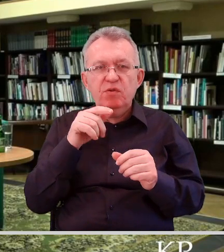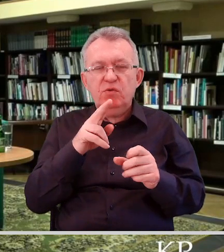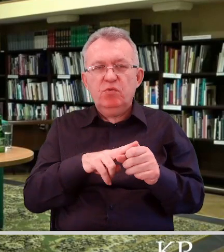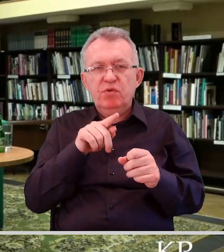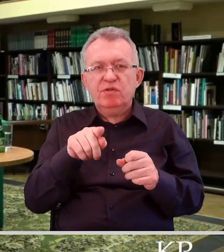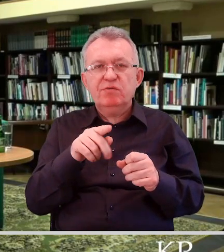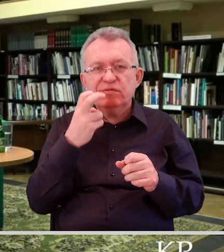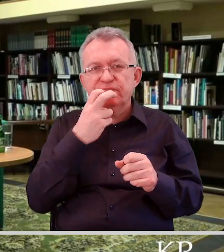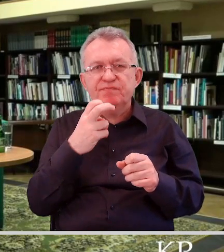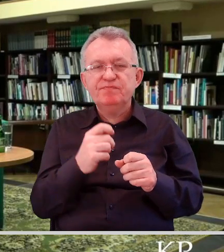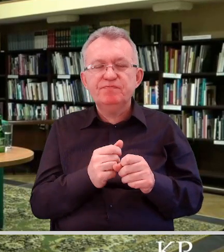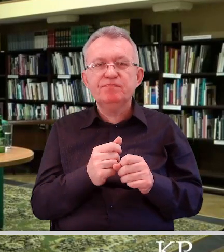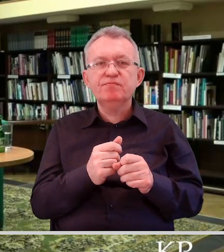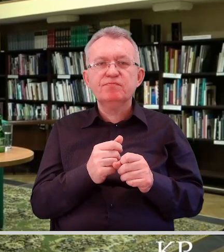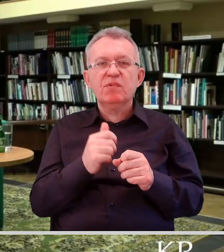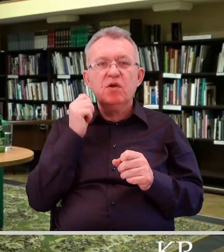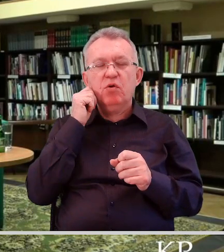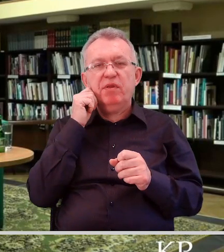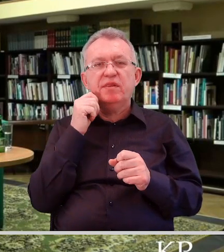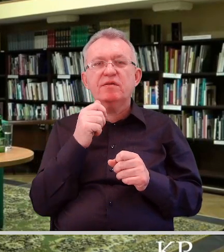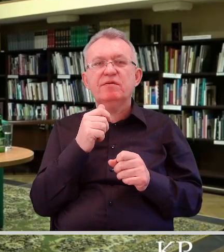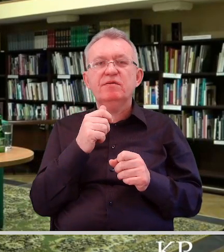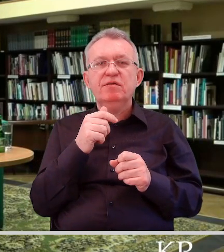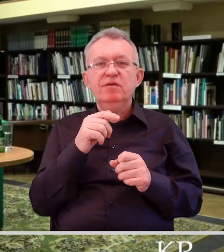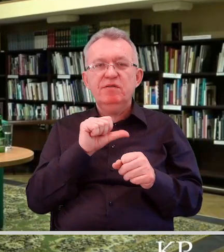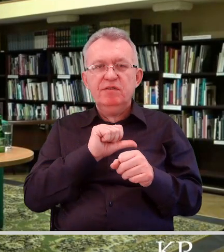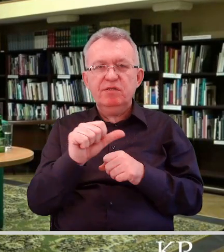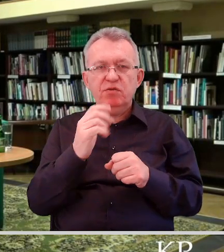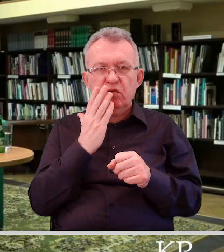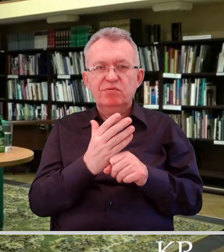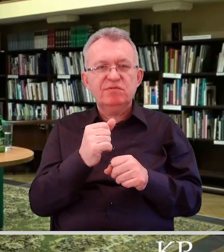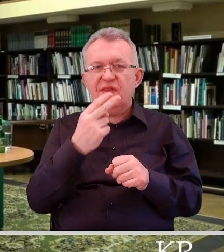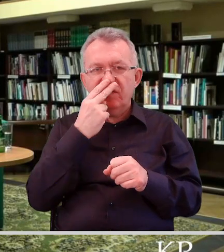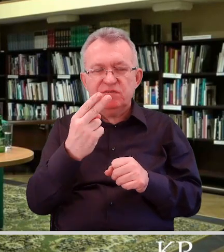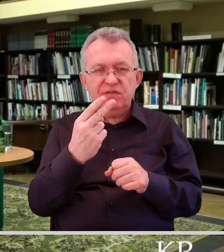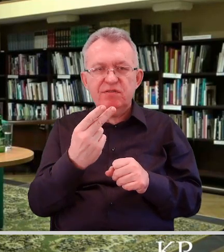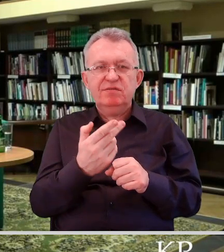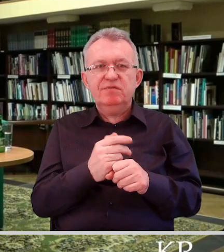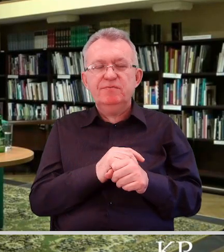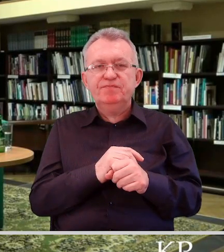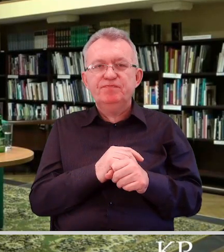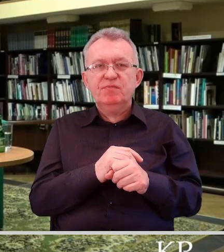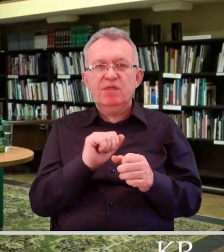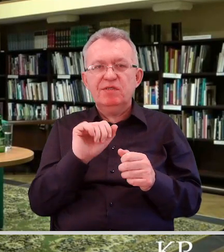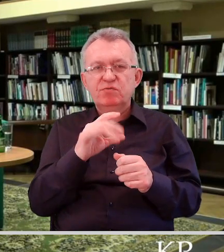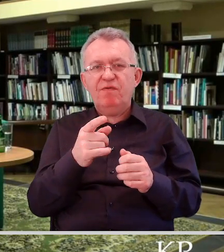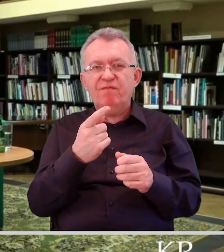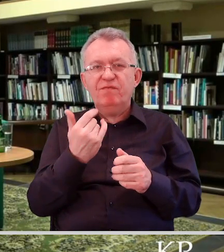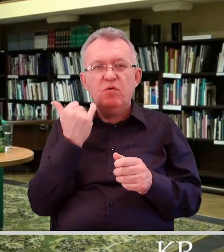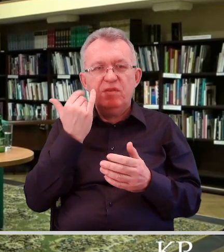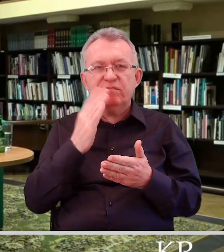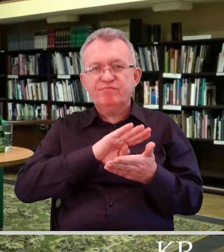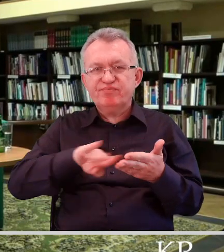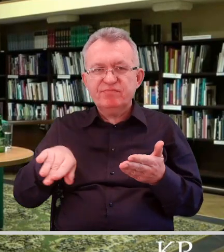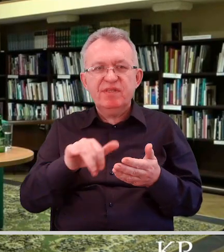się często mówi, że kobiety na nim stają się już niewidzialne, czy też są wymazywane, nie